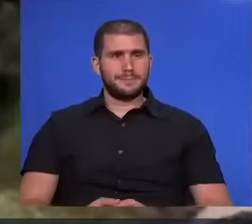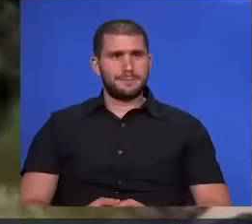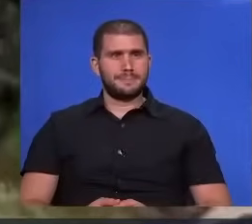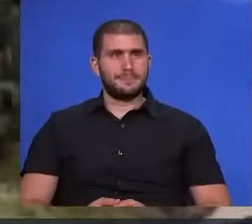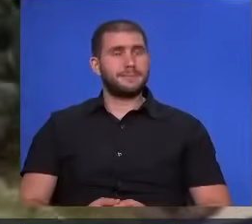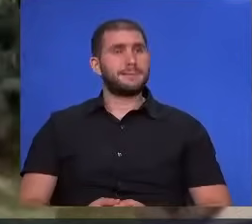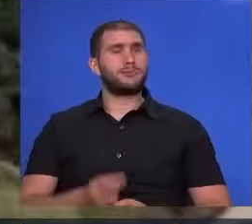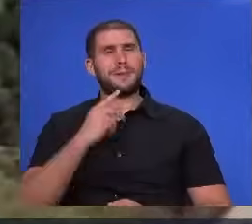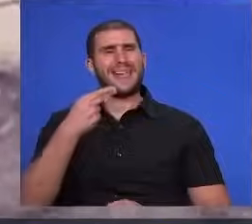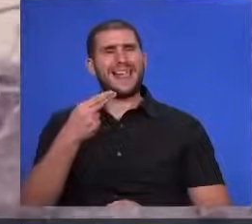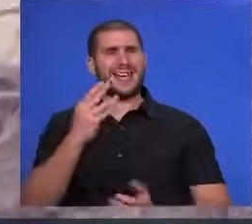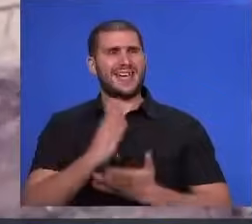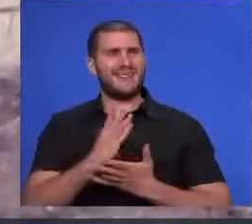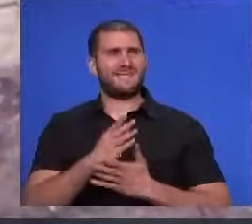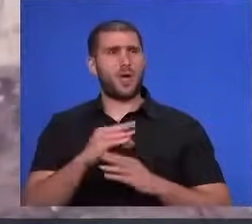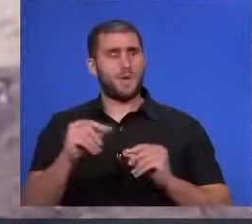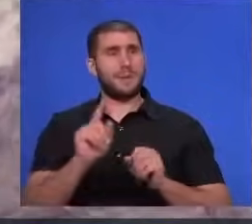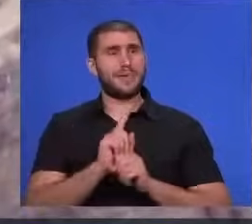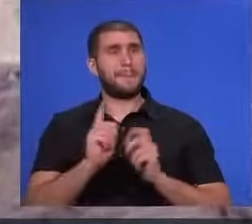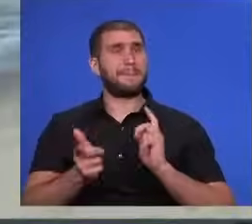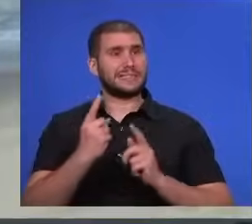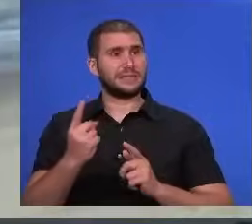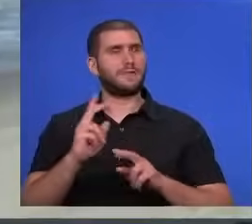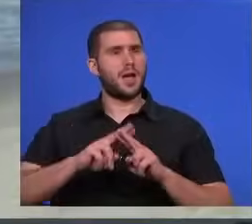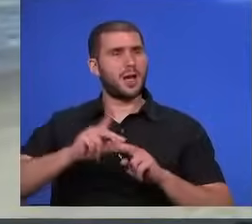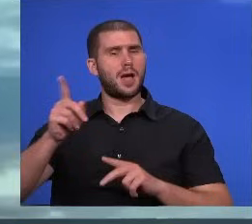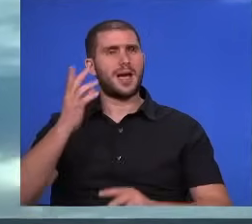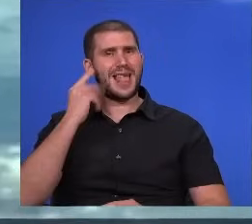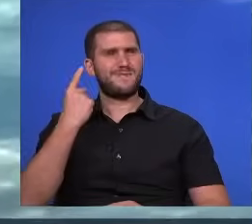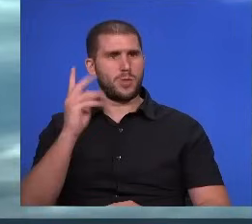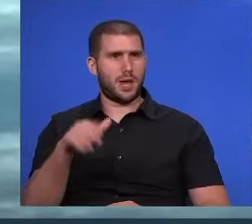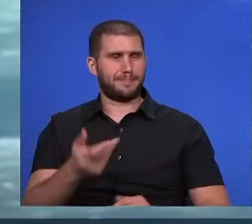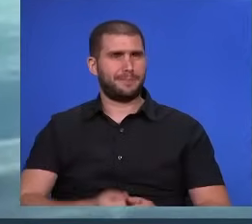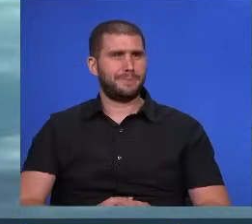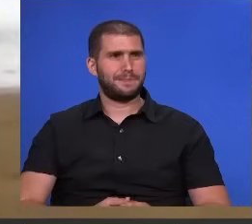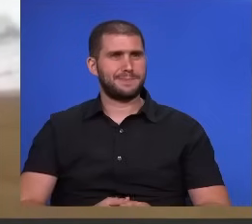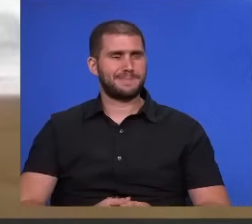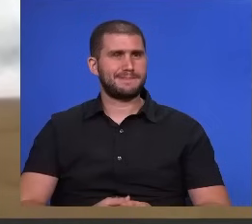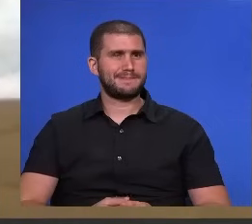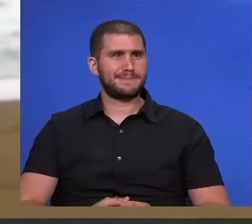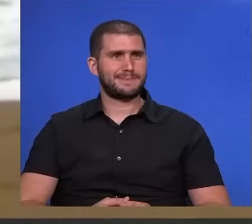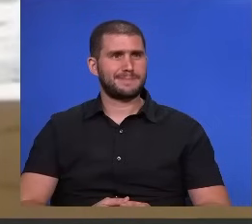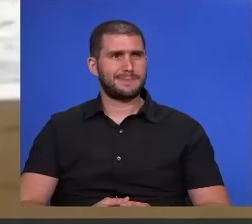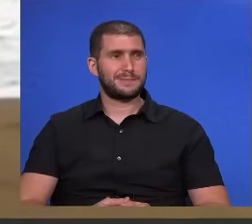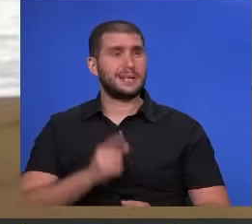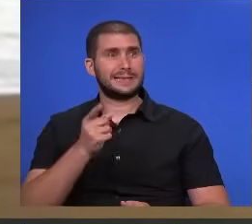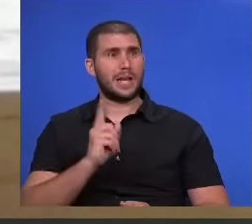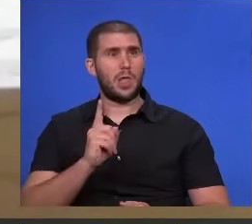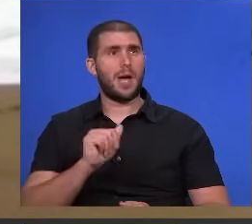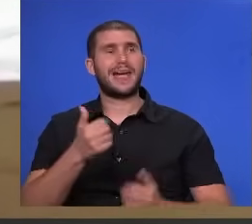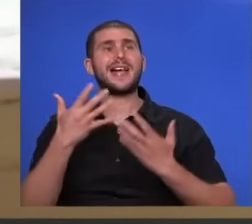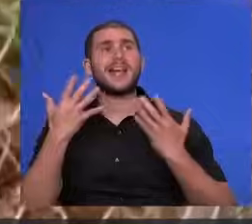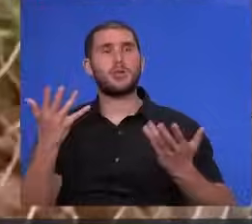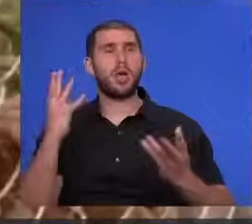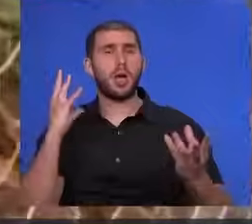הסופה הילרי כבר מכה בחוף, כרגע במקסיקו ובהמשך היום גם בקליפורניה. זו אינה הסופה הגדולה ביותר